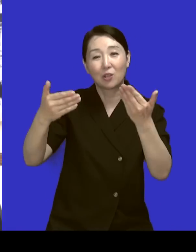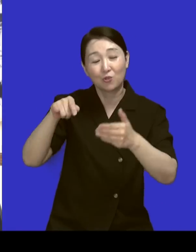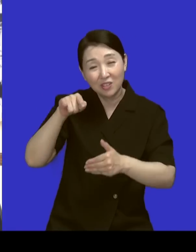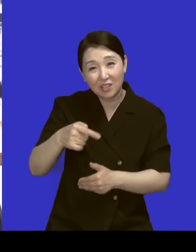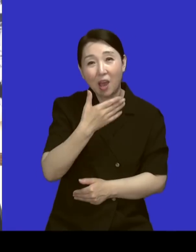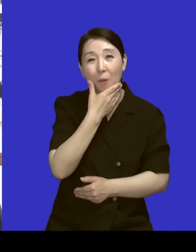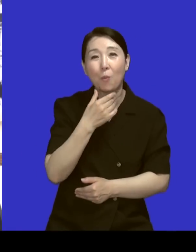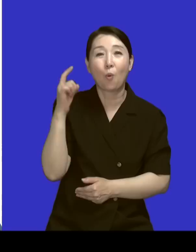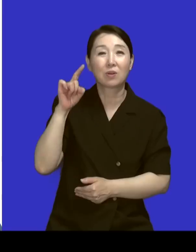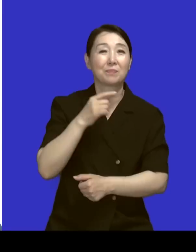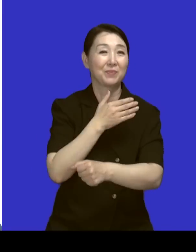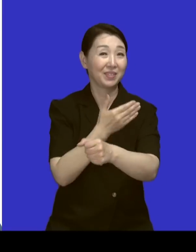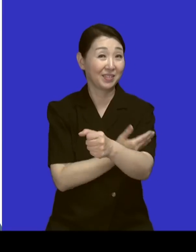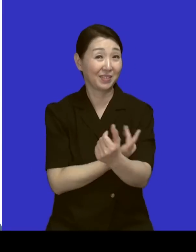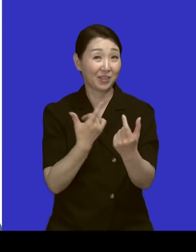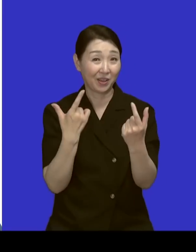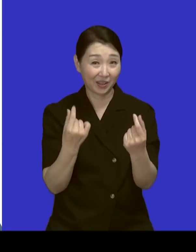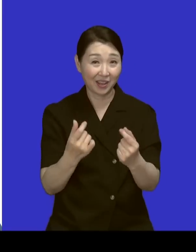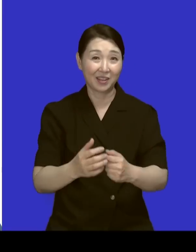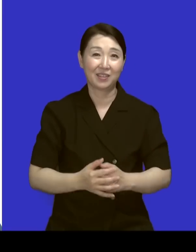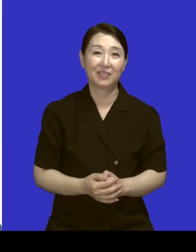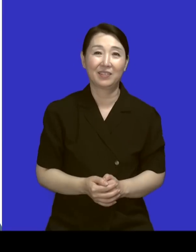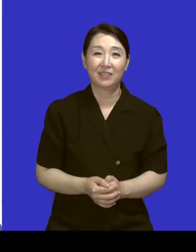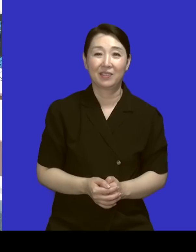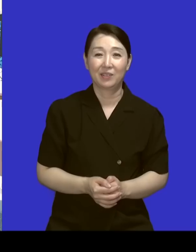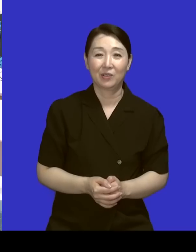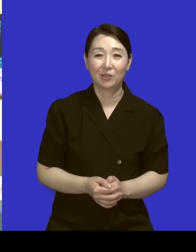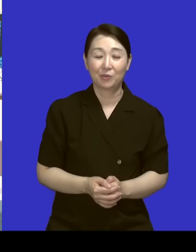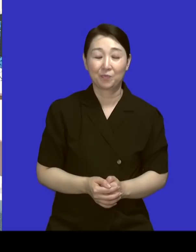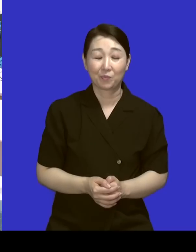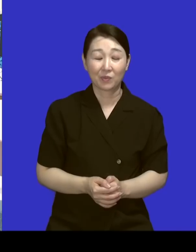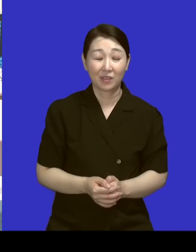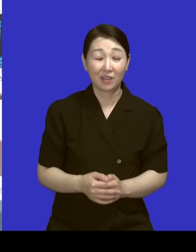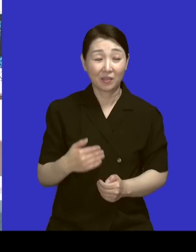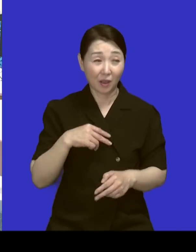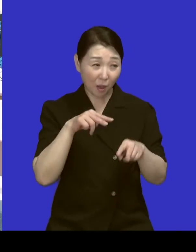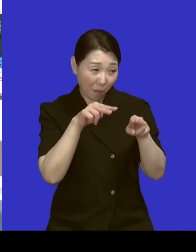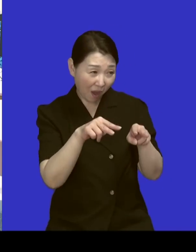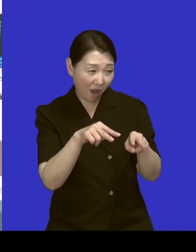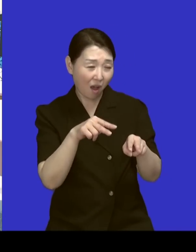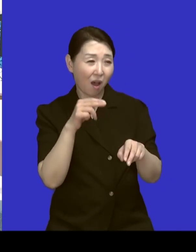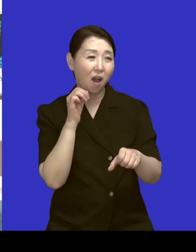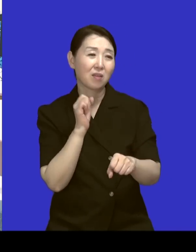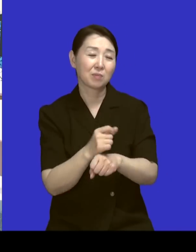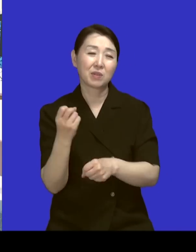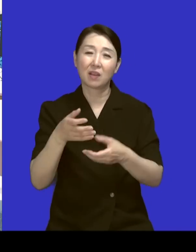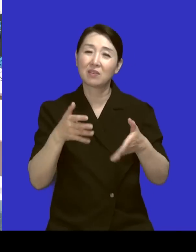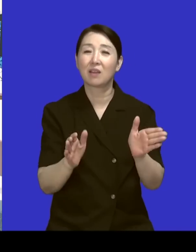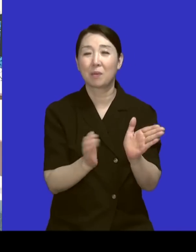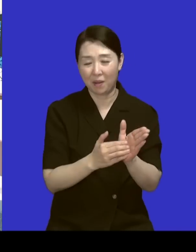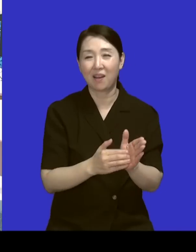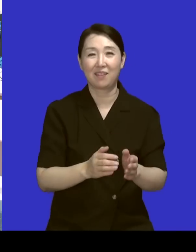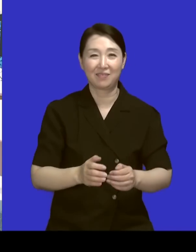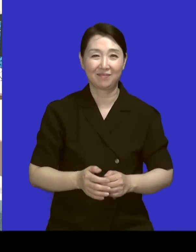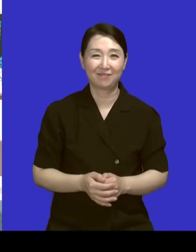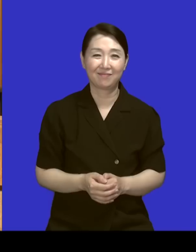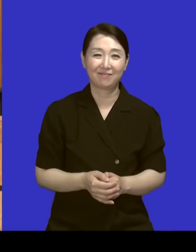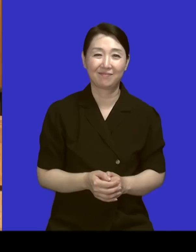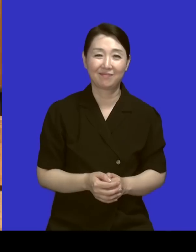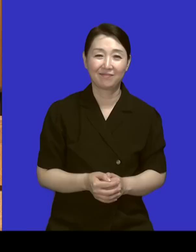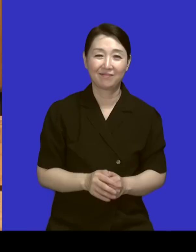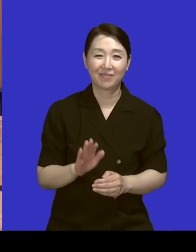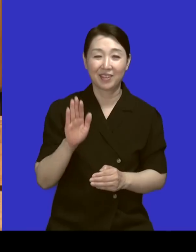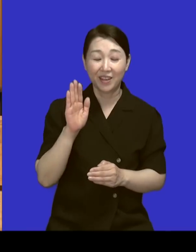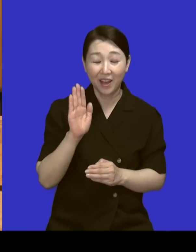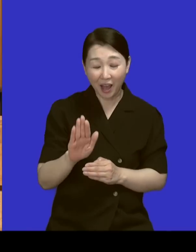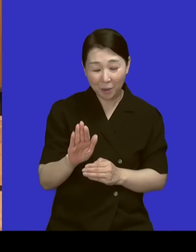진짜 복음의 능력인 것 같고 맞습니다. 그리고 제가 볼 때는 이미 다시 태어나셨어요. 그렇죠. 주님으로 다시 태어나셨습니다. 네. 예. 앞으로 그렇게